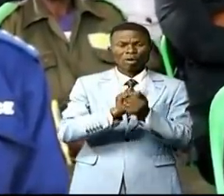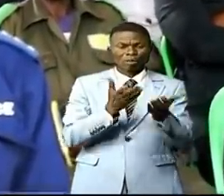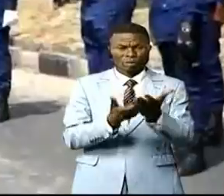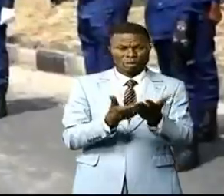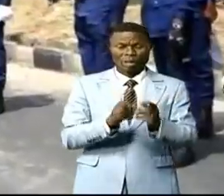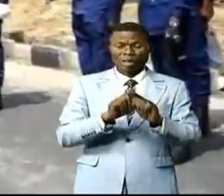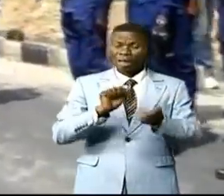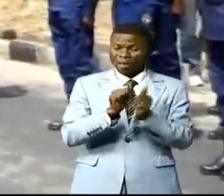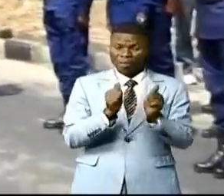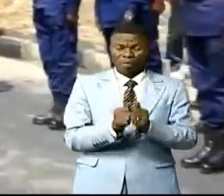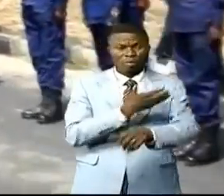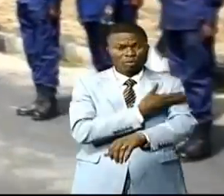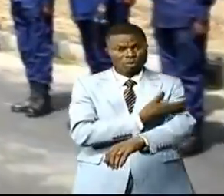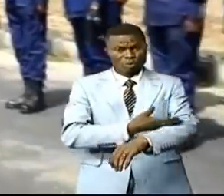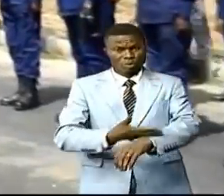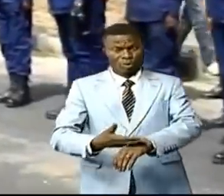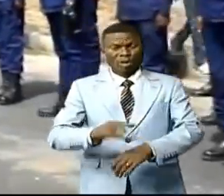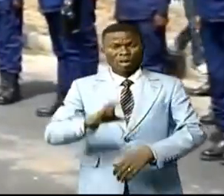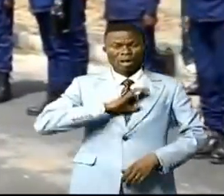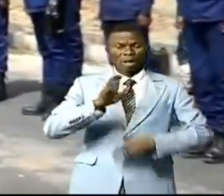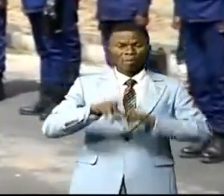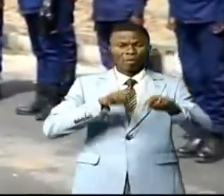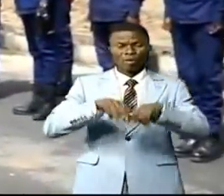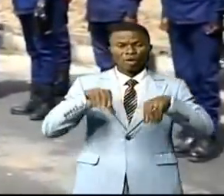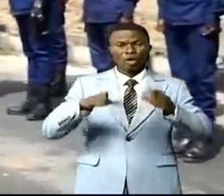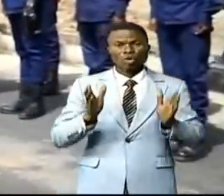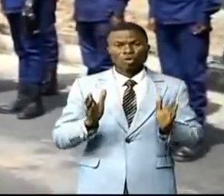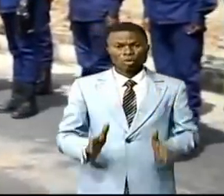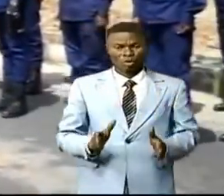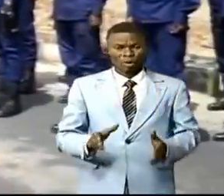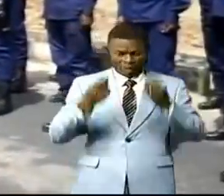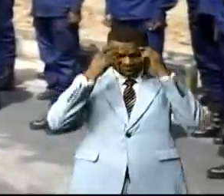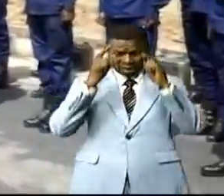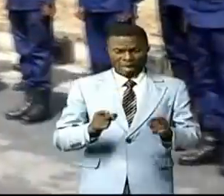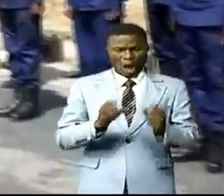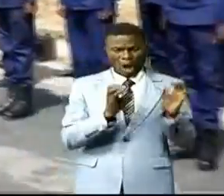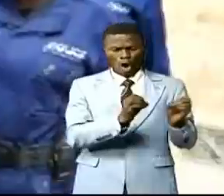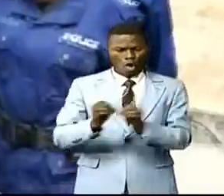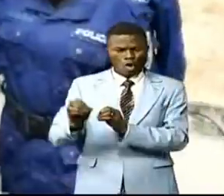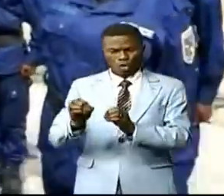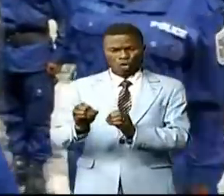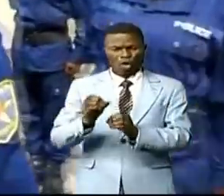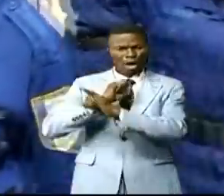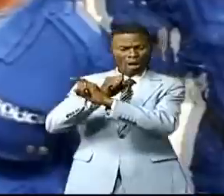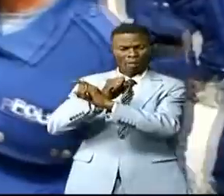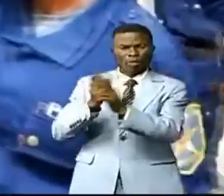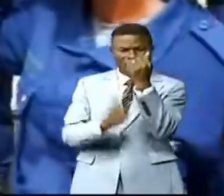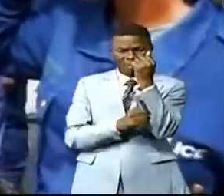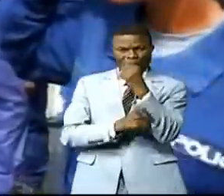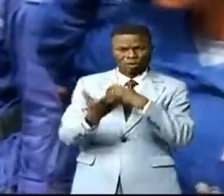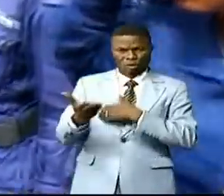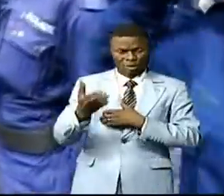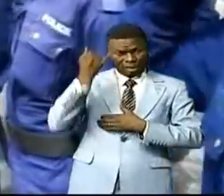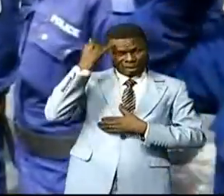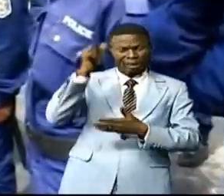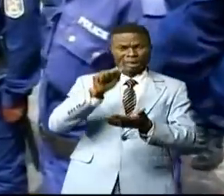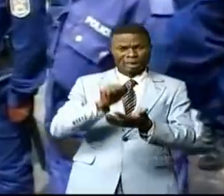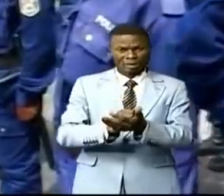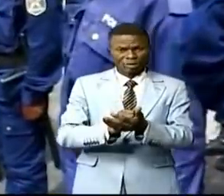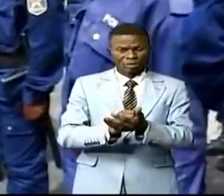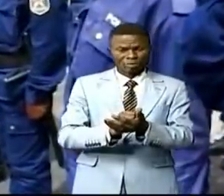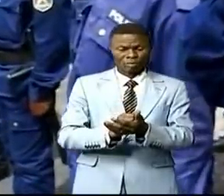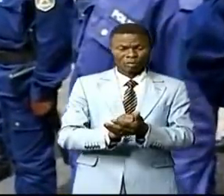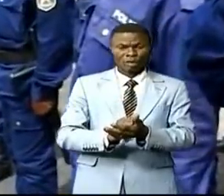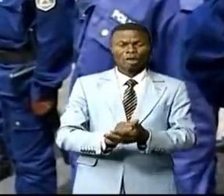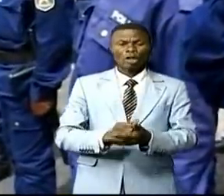ces déficits, la police nationale congolaise tient au maintien de l'ordre public. C'est dans cette optique qu'un nouveau